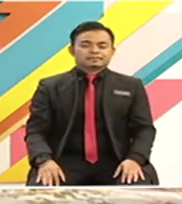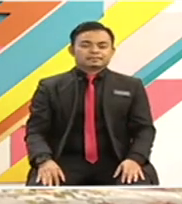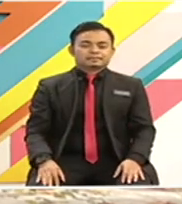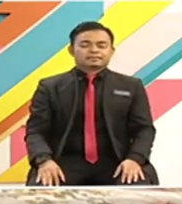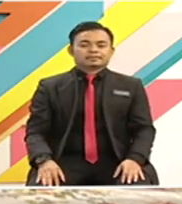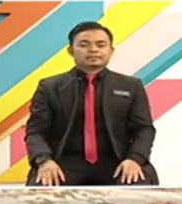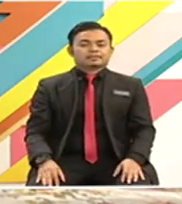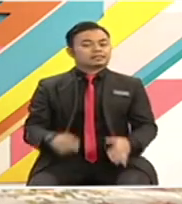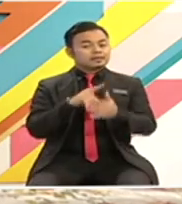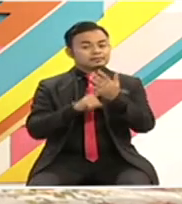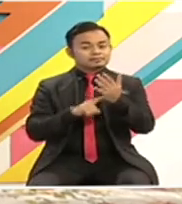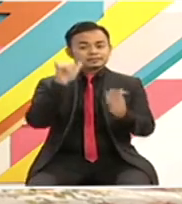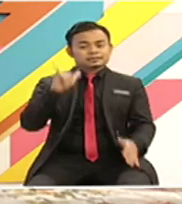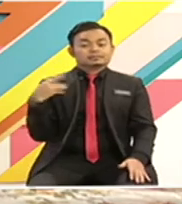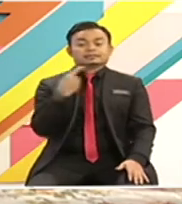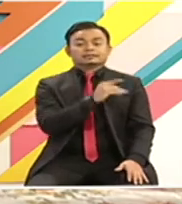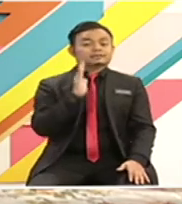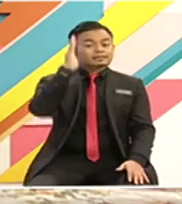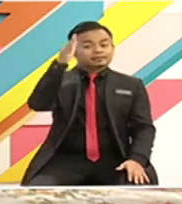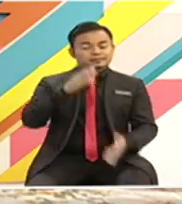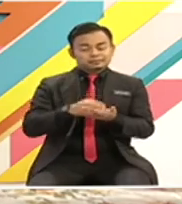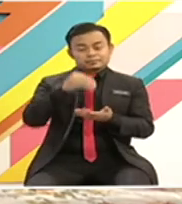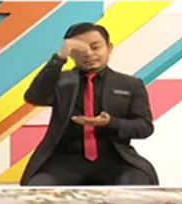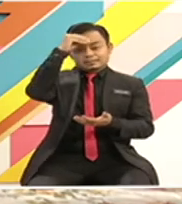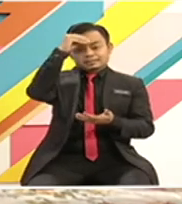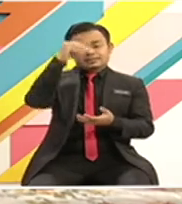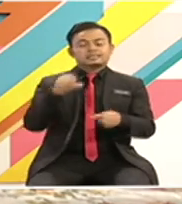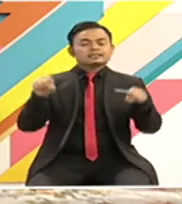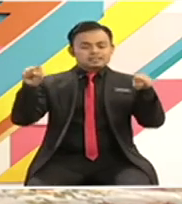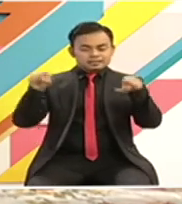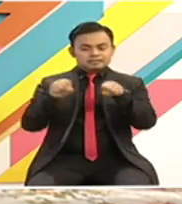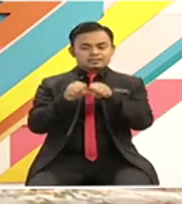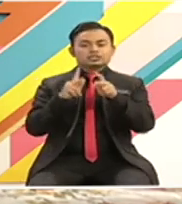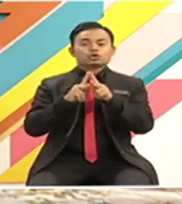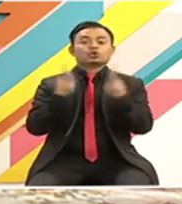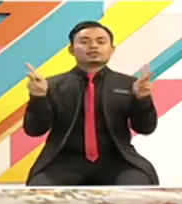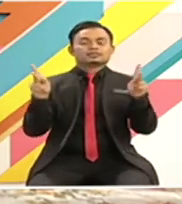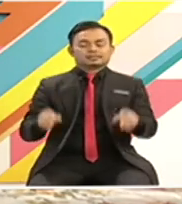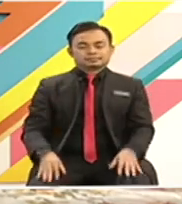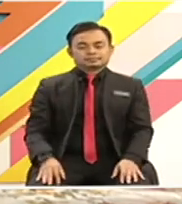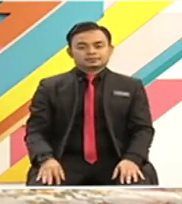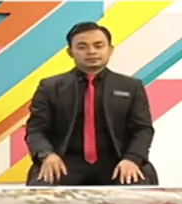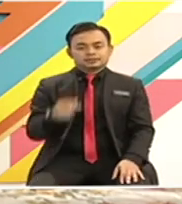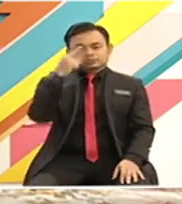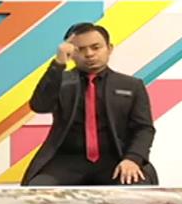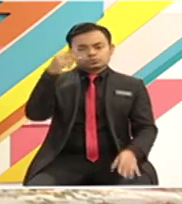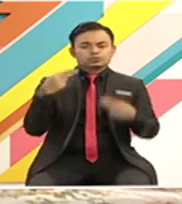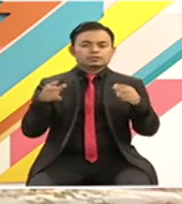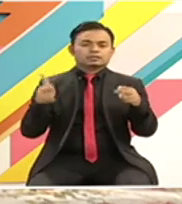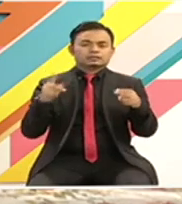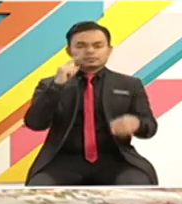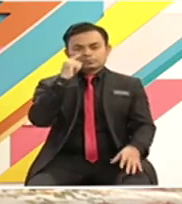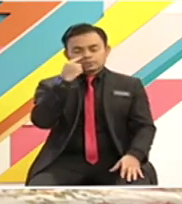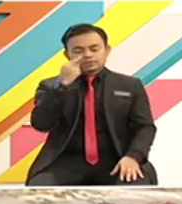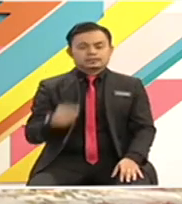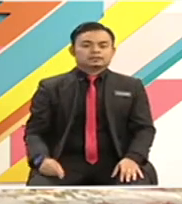saya menarik hari kita kenal aja seni kontrol silikon trisme tujuannya untuk menghilangkan kebosanan kehendak untuk